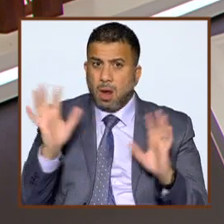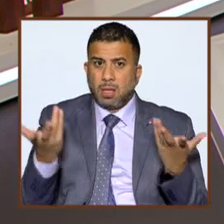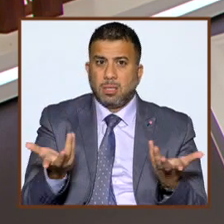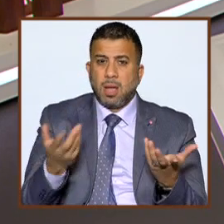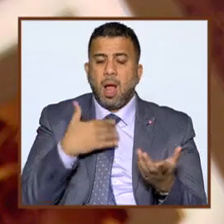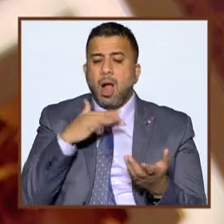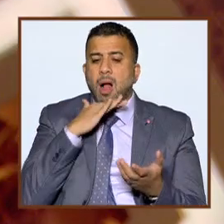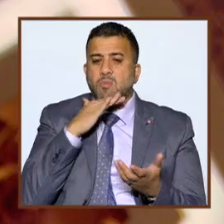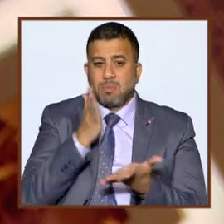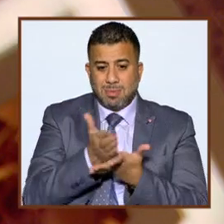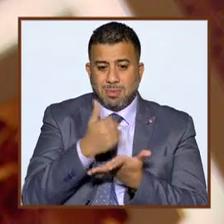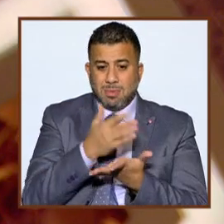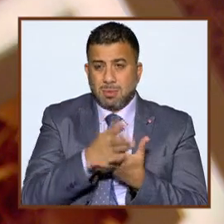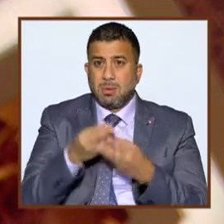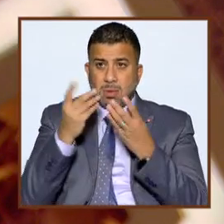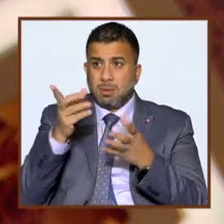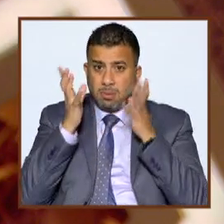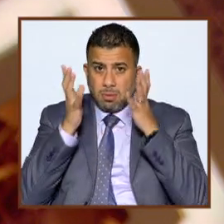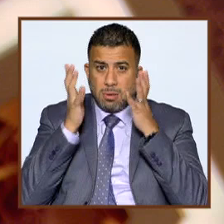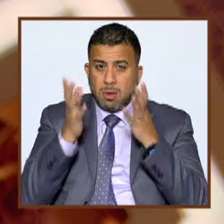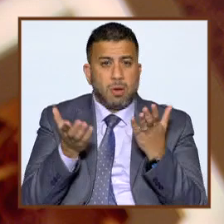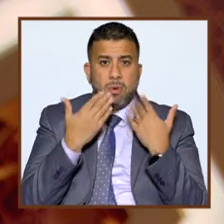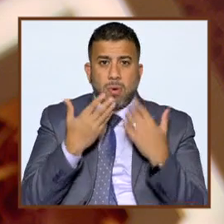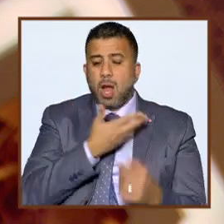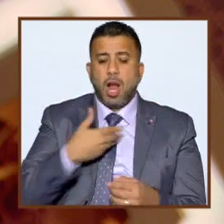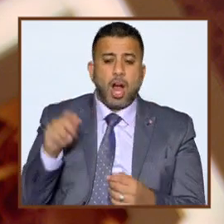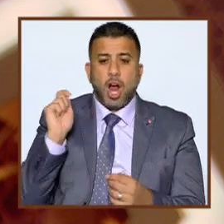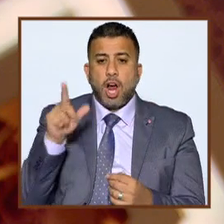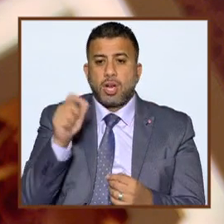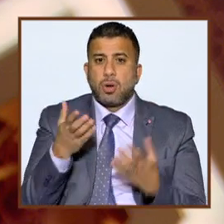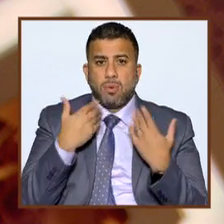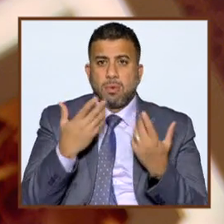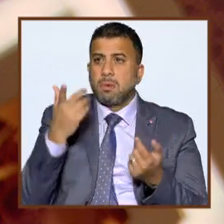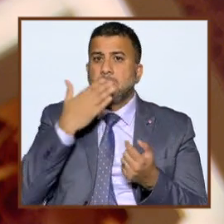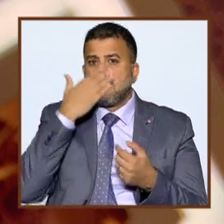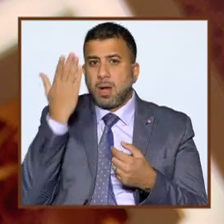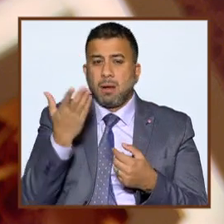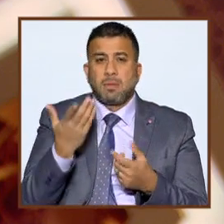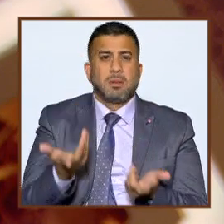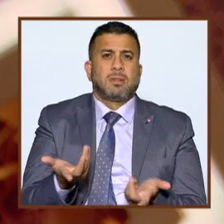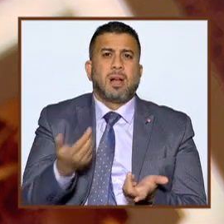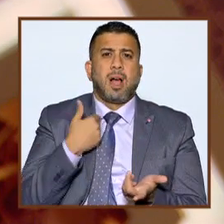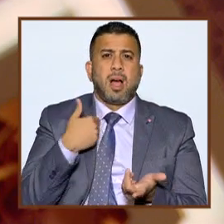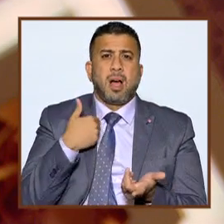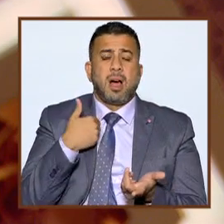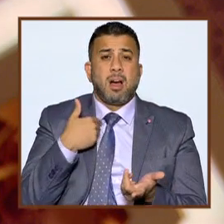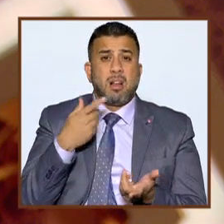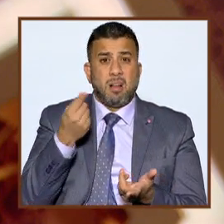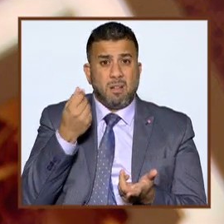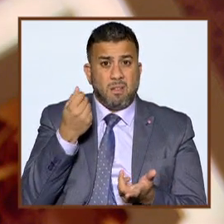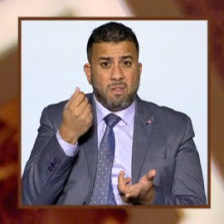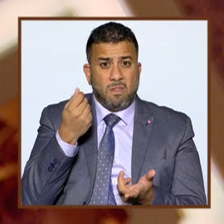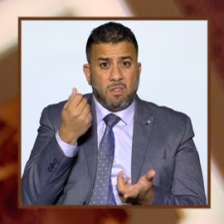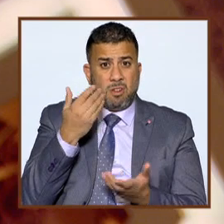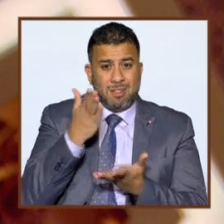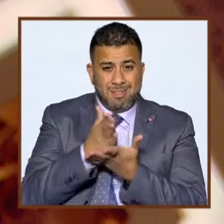نهائي ما بيصلي، نهائي ما بيصوم، حج اللي رأي الحج نسيه. فنحن ما نعرفين هل يجوز أنه نحن نحرمه ولا علينا